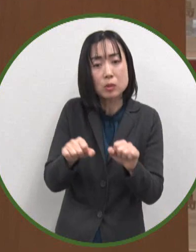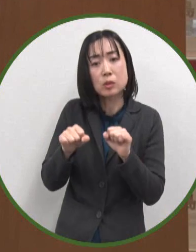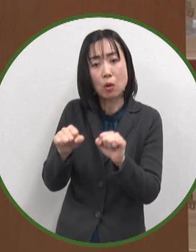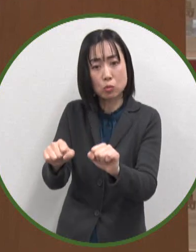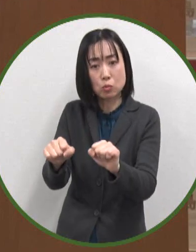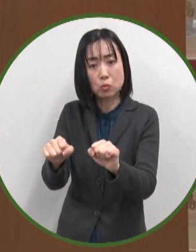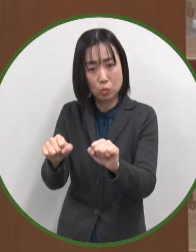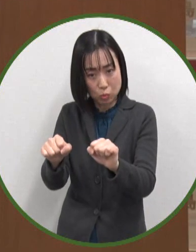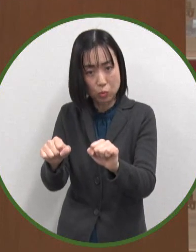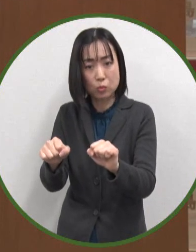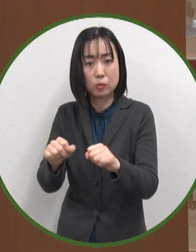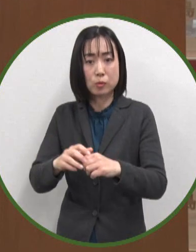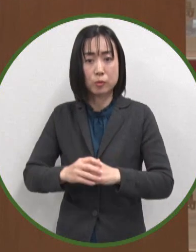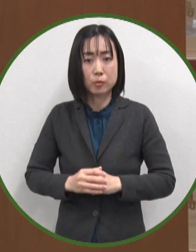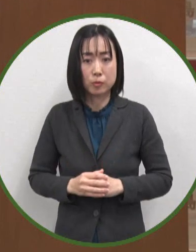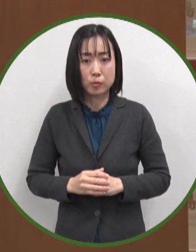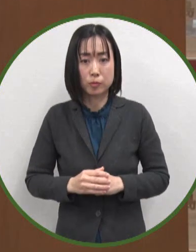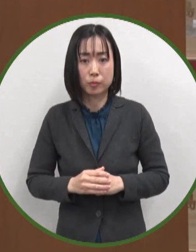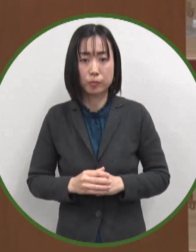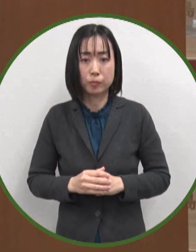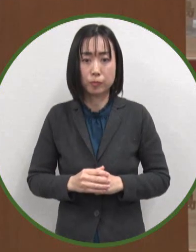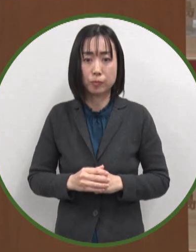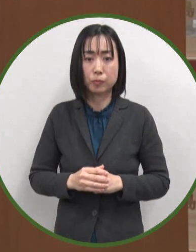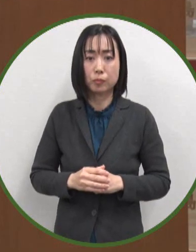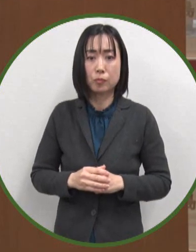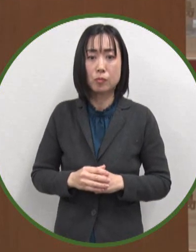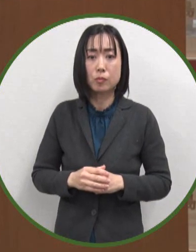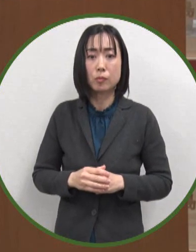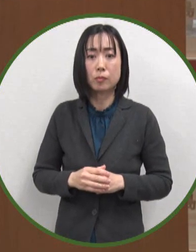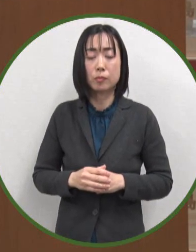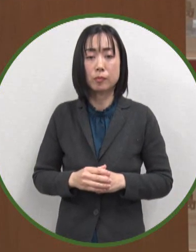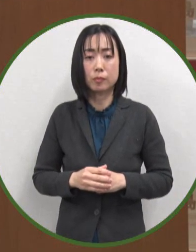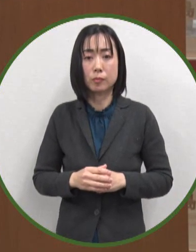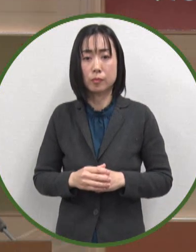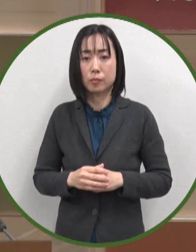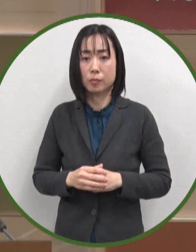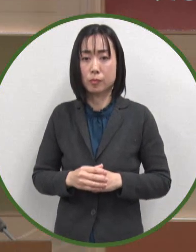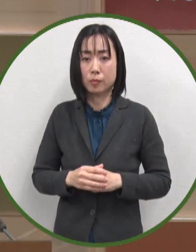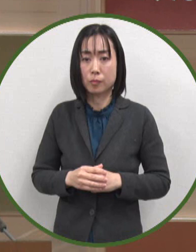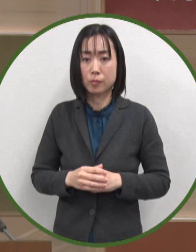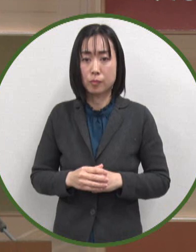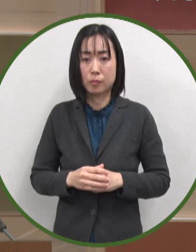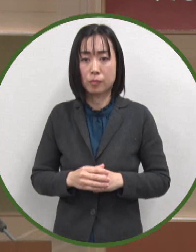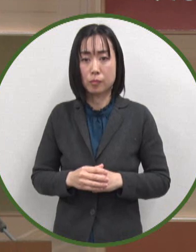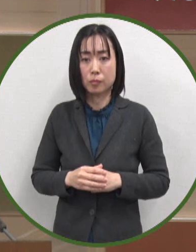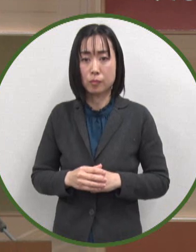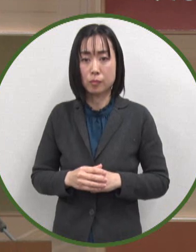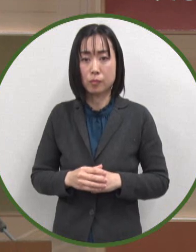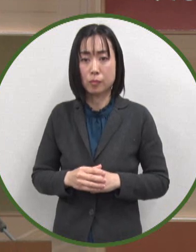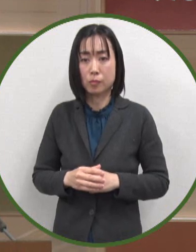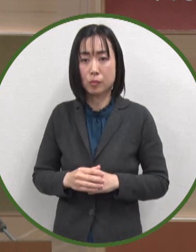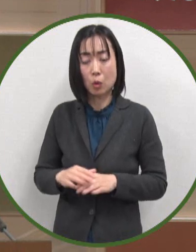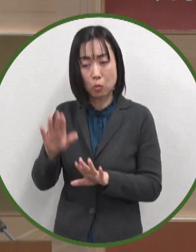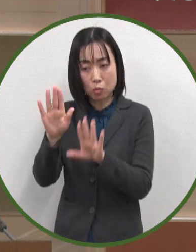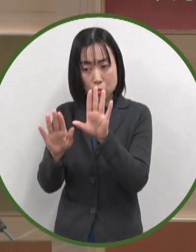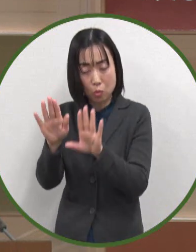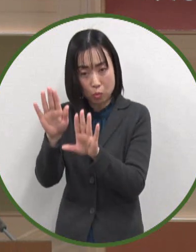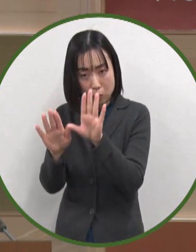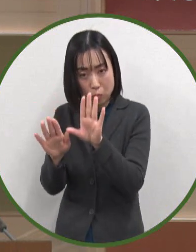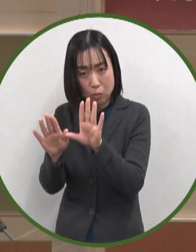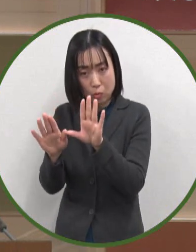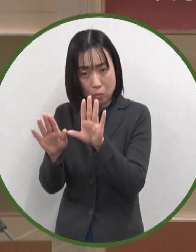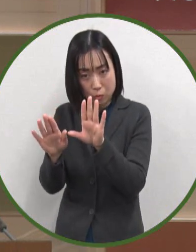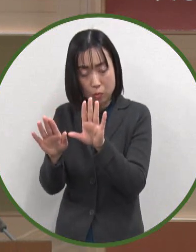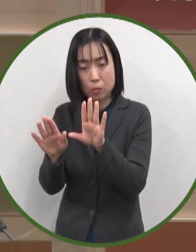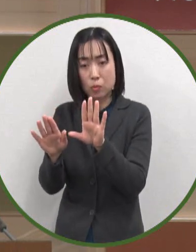我々は目指したいと考えているんですが、 まあ、このままですね、まあ、この直近